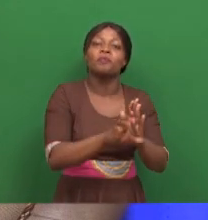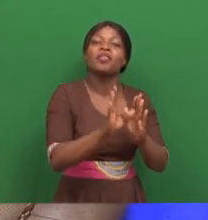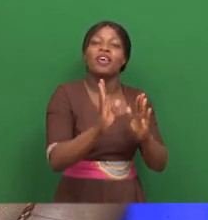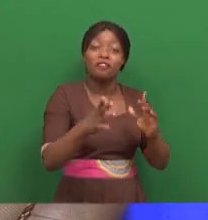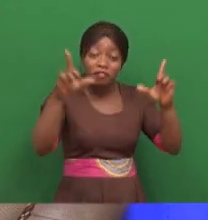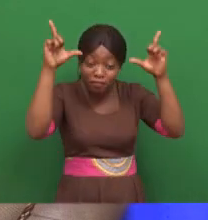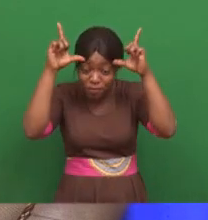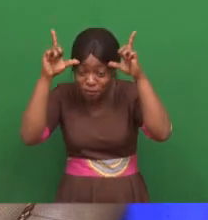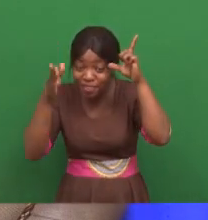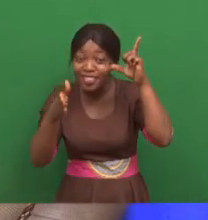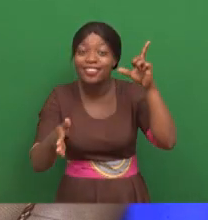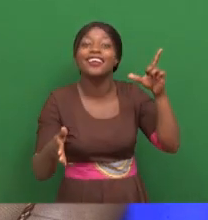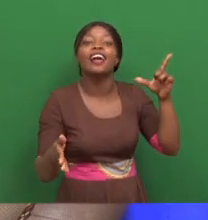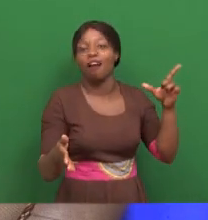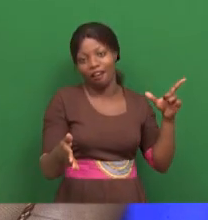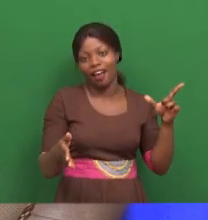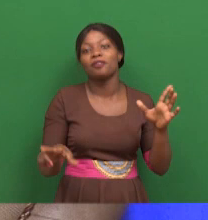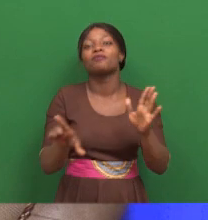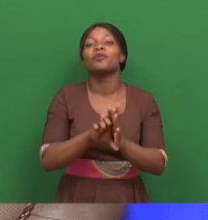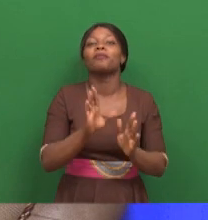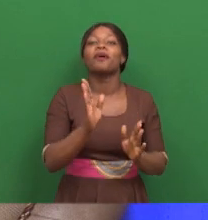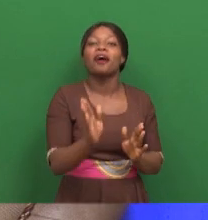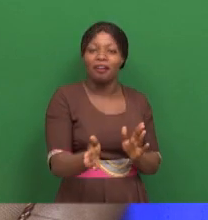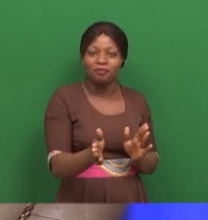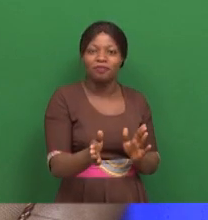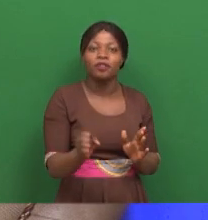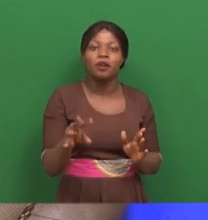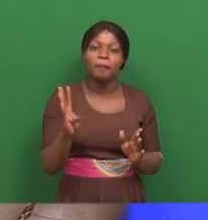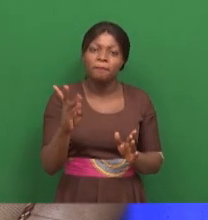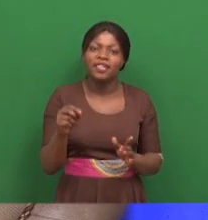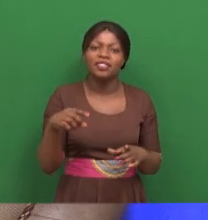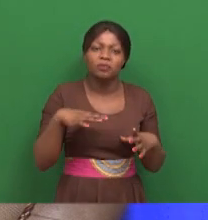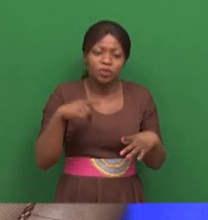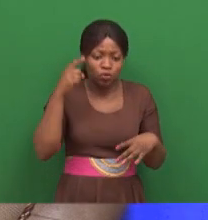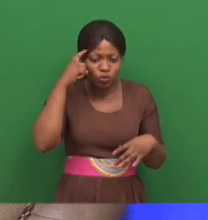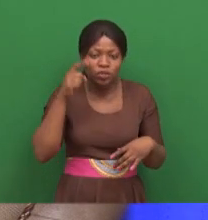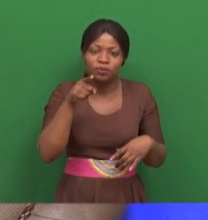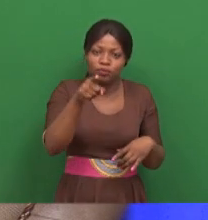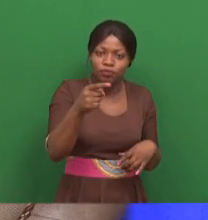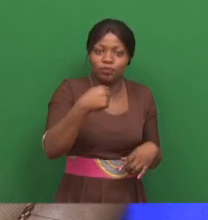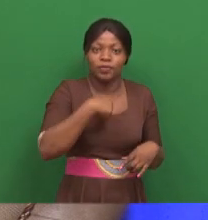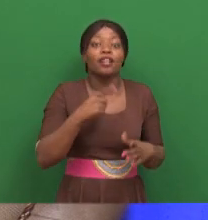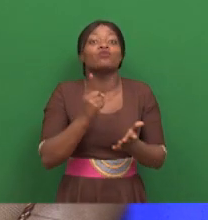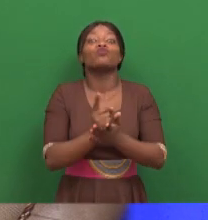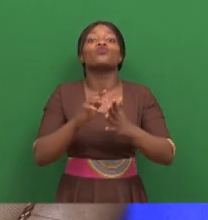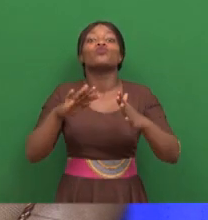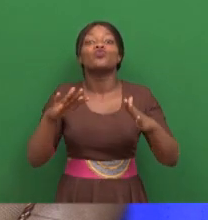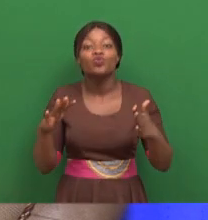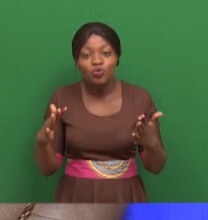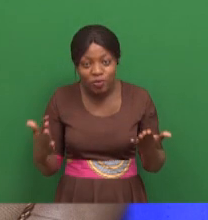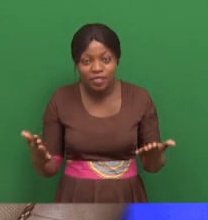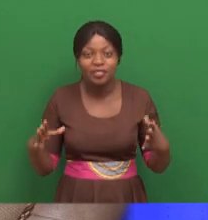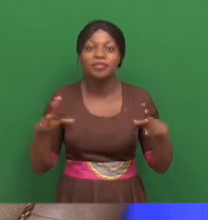ine mtemo wayo. Asi nyaya iri pano yatakupeta ndeyekuti tiri kuitei. Iwe neni nenyaya